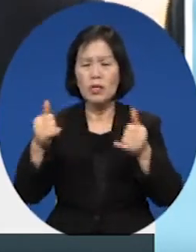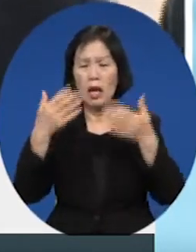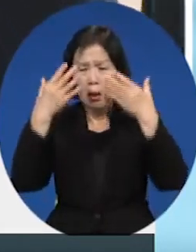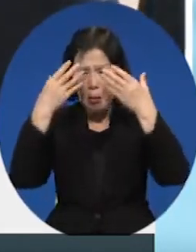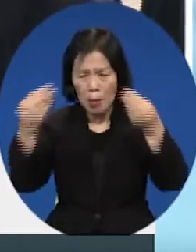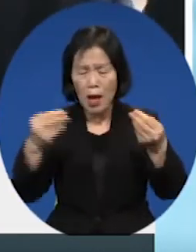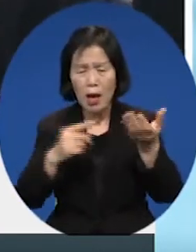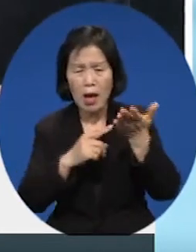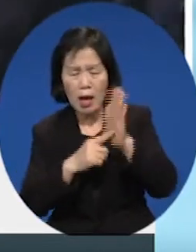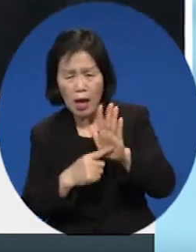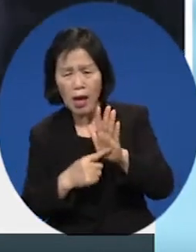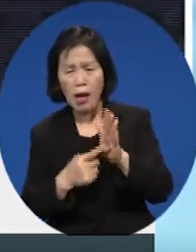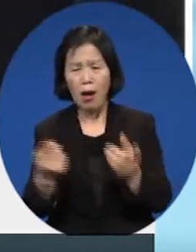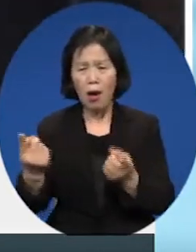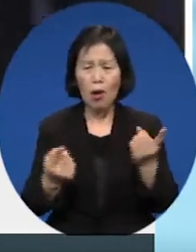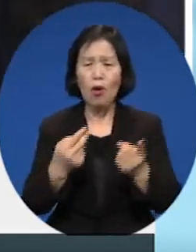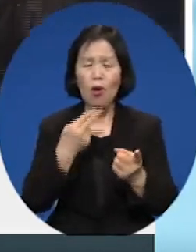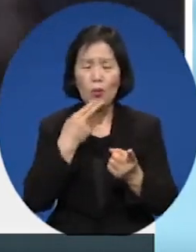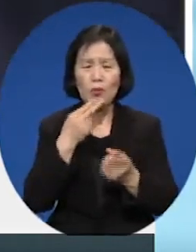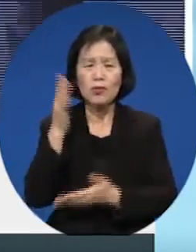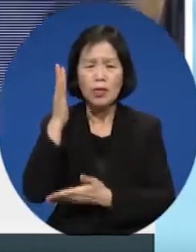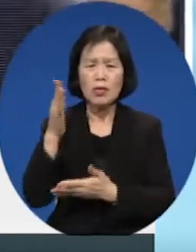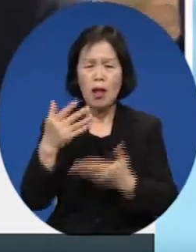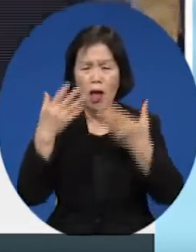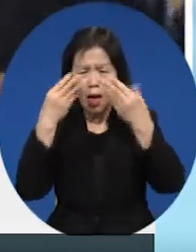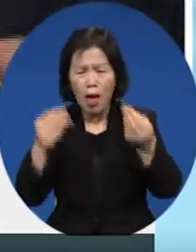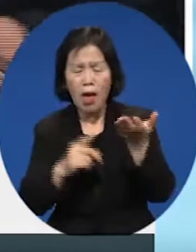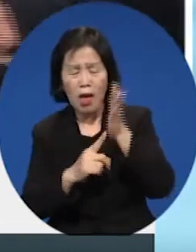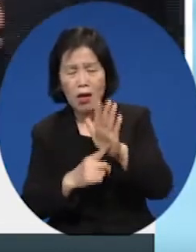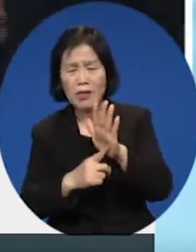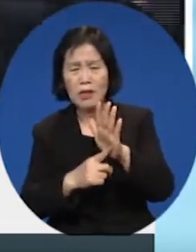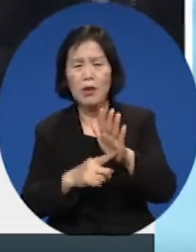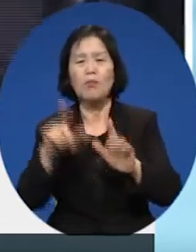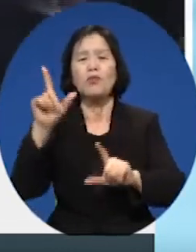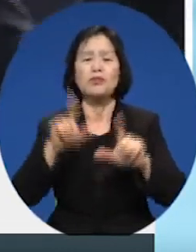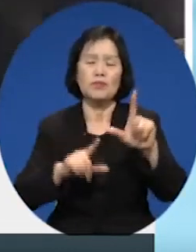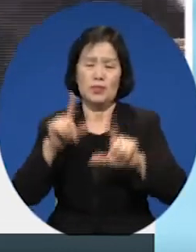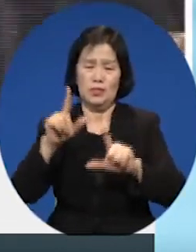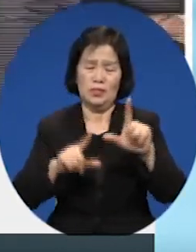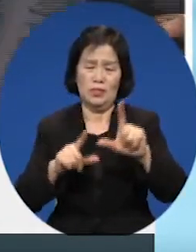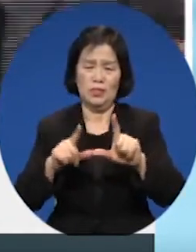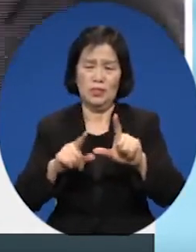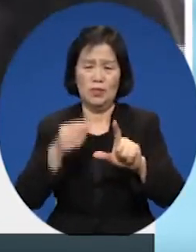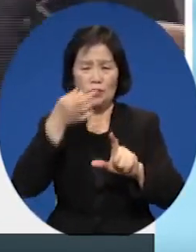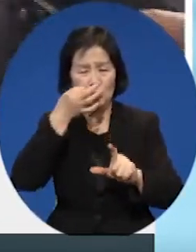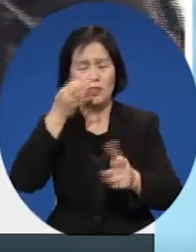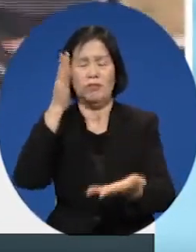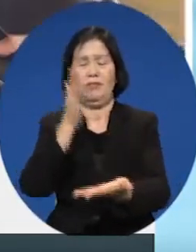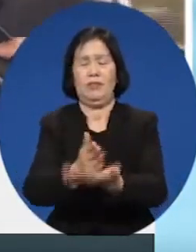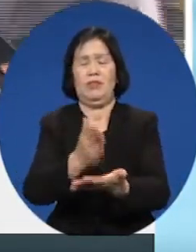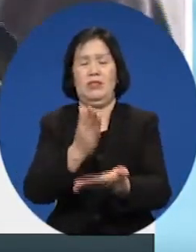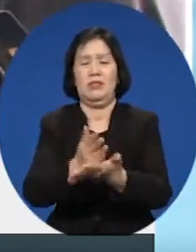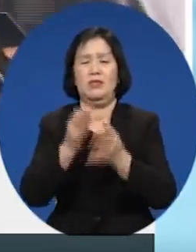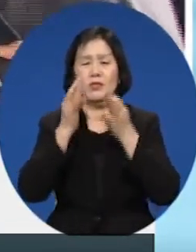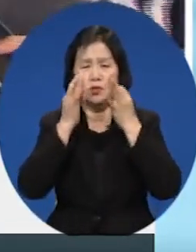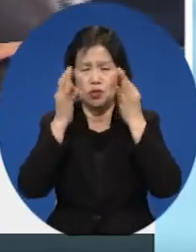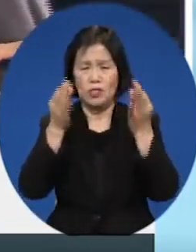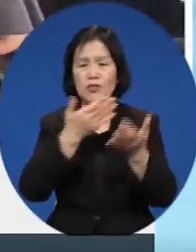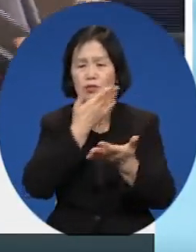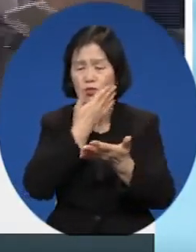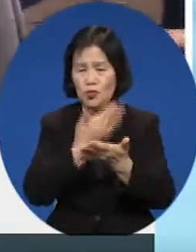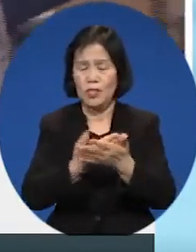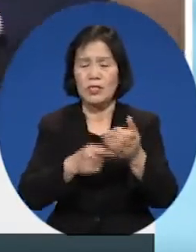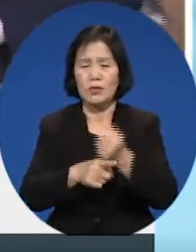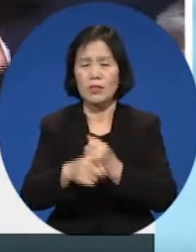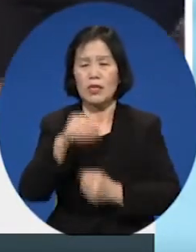조율 되지 않은 얘기들이 나오는 게 필요한 거거든요 그런 모습으로 가급적 나타내지 않으려고 노력하는 거 굉장히 중요한 의미가 에서